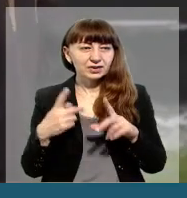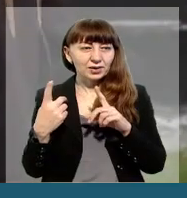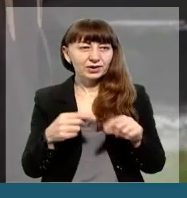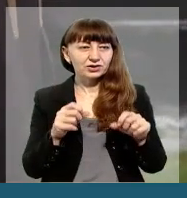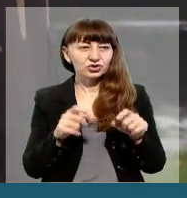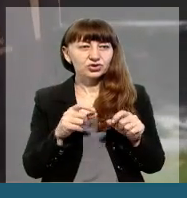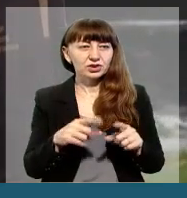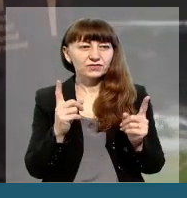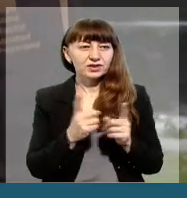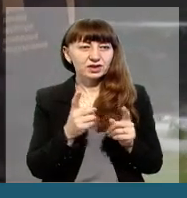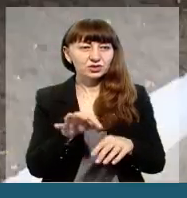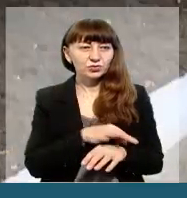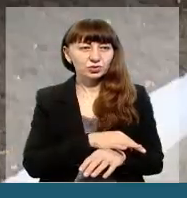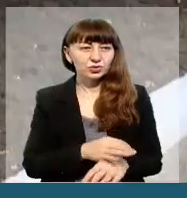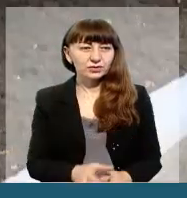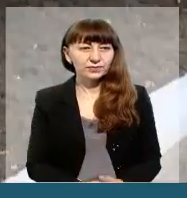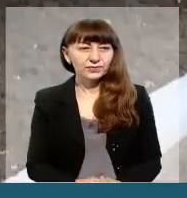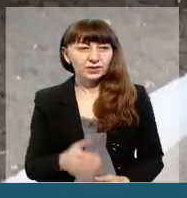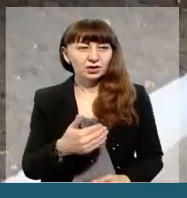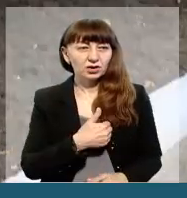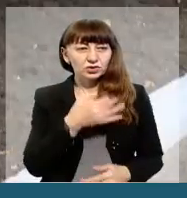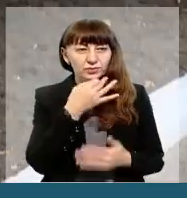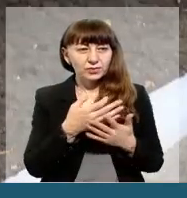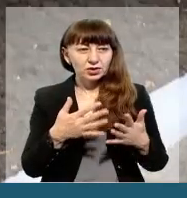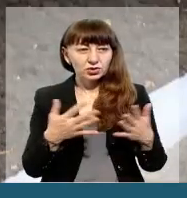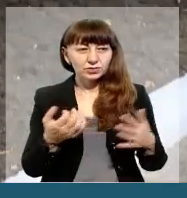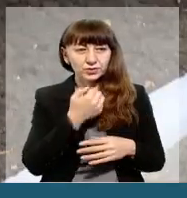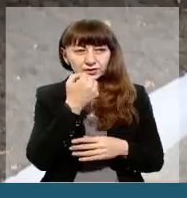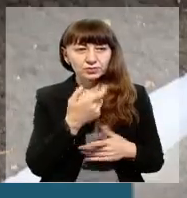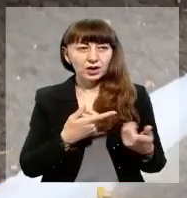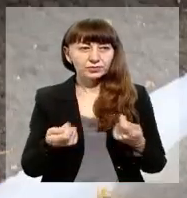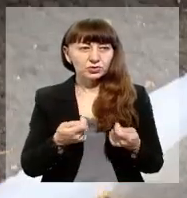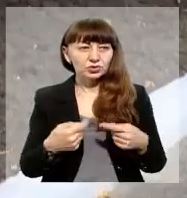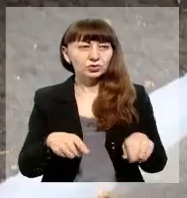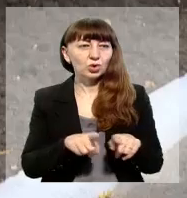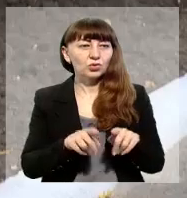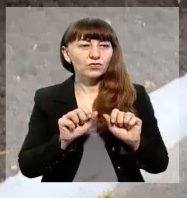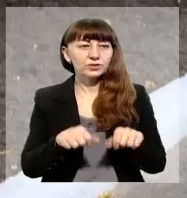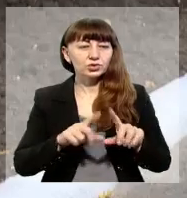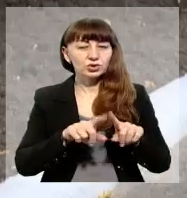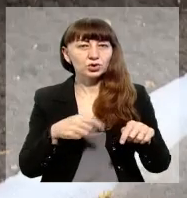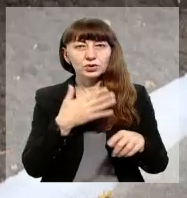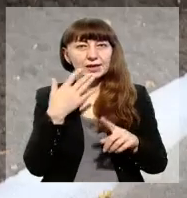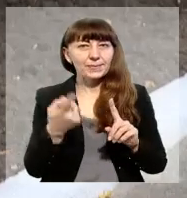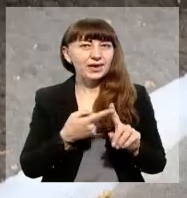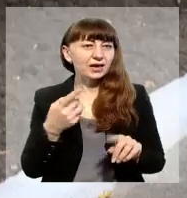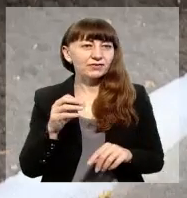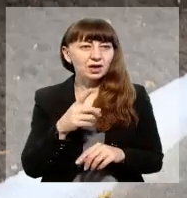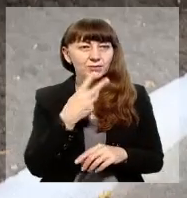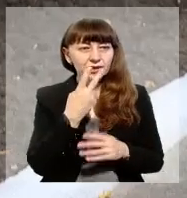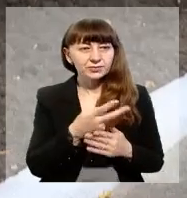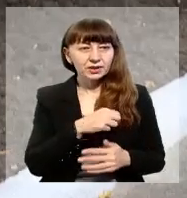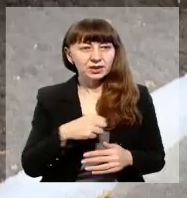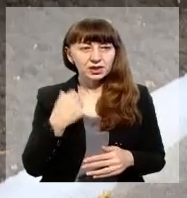Житой горы для встречи с супругом. Хочу сказать большое спасибо администрации за то, что дают такую возможность уже не в первый раз приезжать,